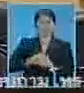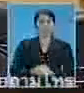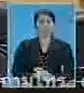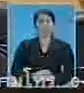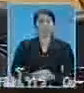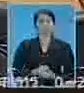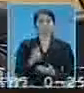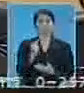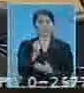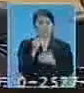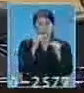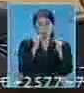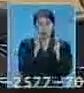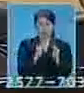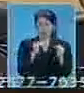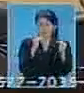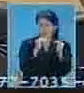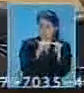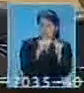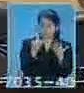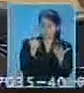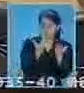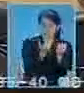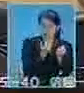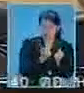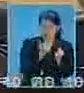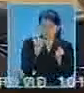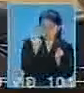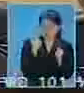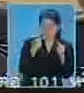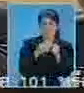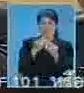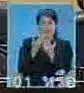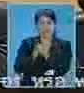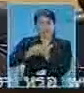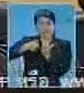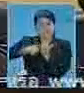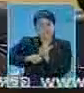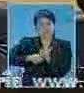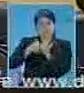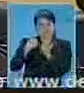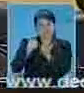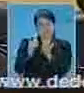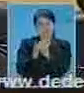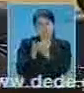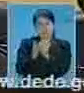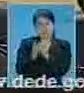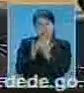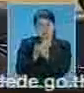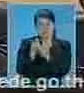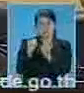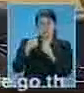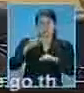ของผู้ที่รับสิทธิ์ขนาดใหญ่ต้องวางเงินมัดจำเป็นหลักหลายร้อยบาทเท่ากับ